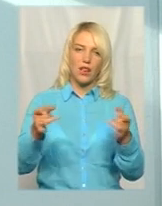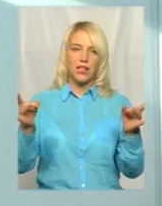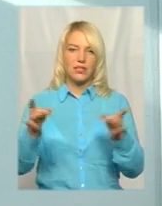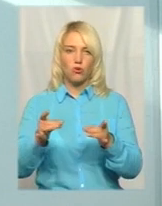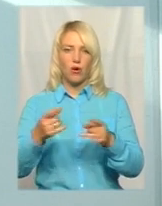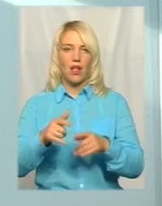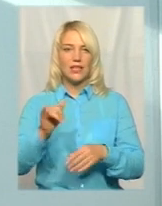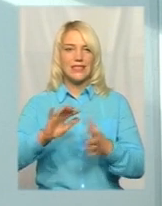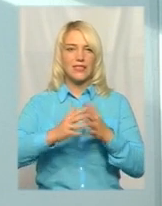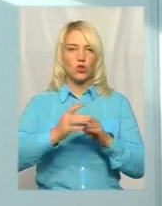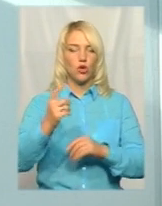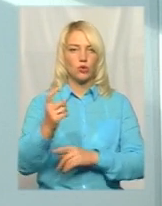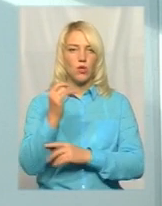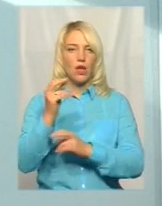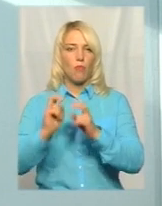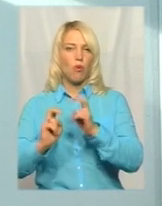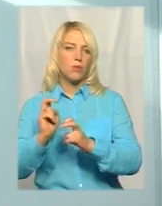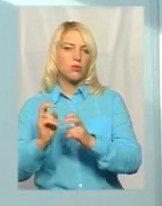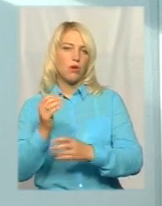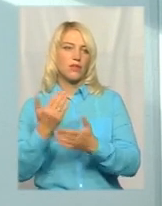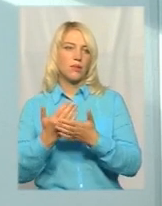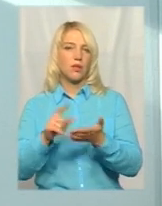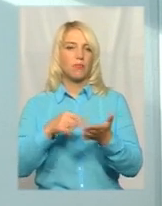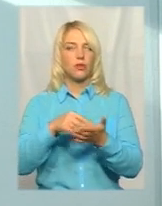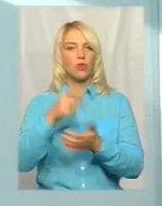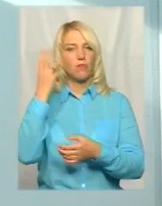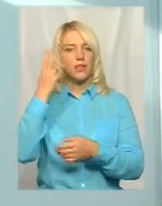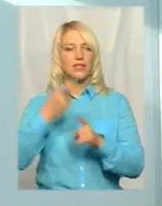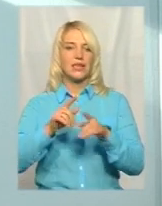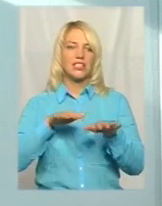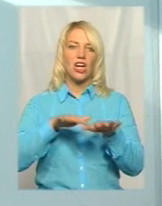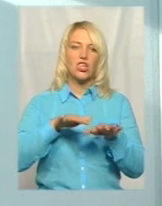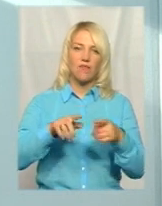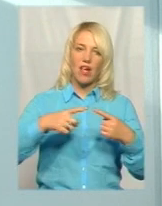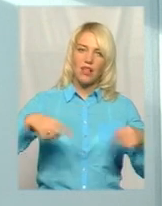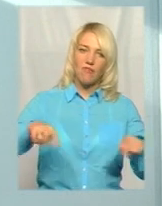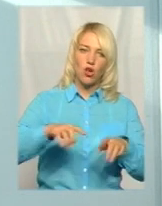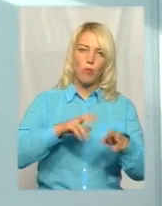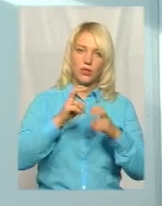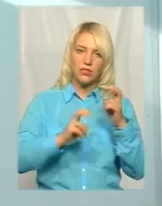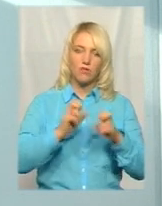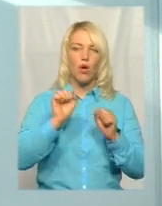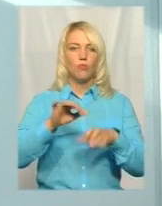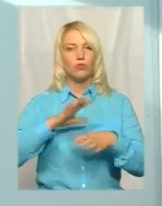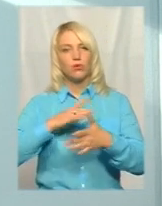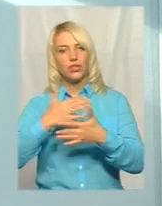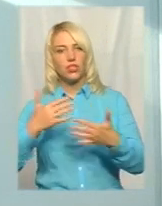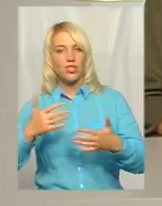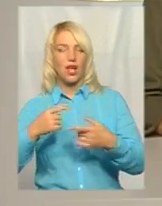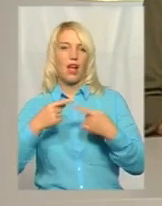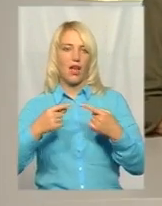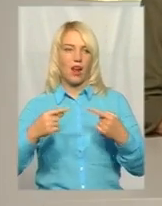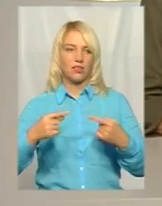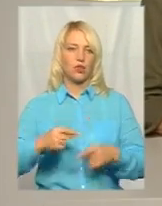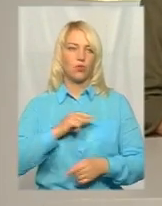господарство і промисловість. Ну, якщо ми говоримо, наприклад, місто Хмельницький, це швейне виробництво, може бути виробництво іншого характеру. От якраз